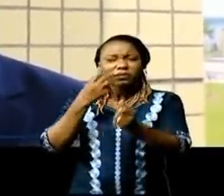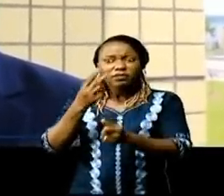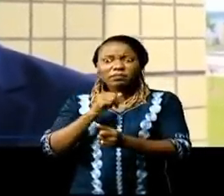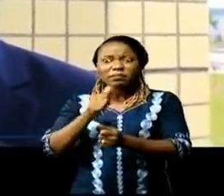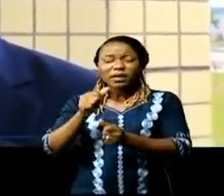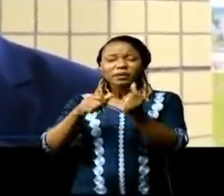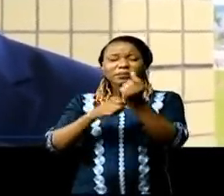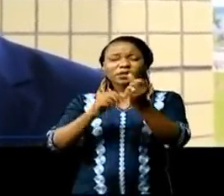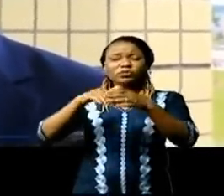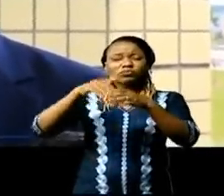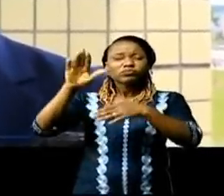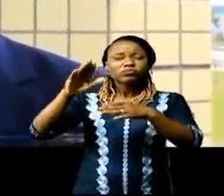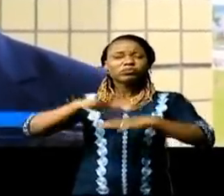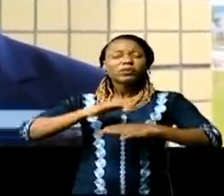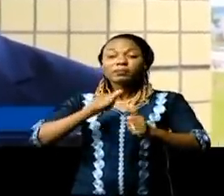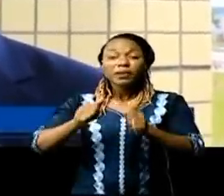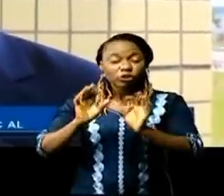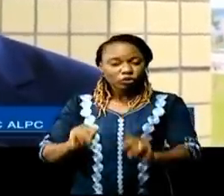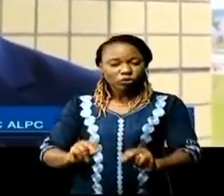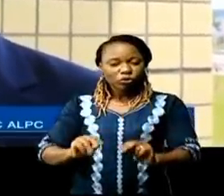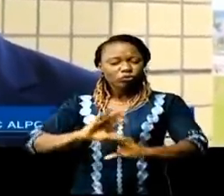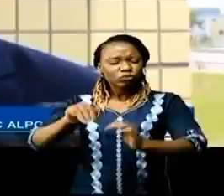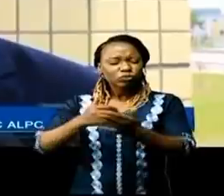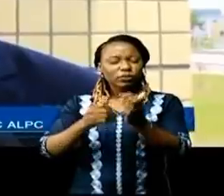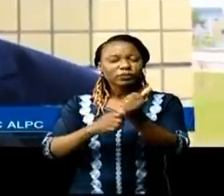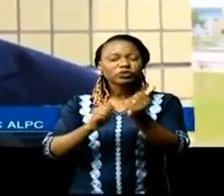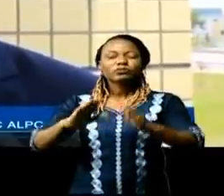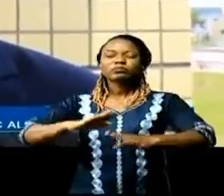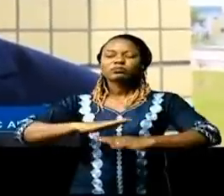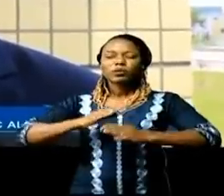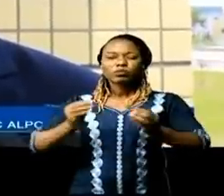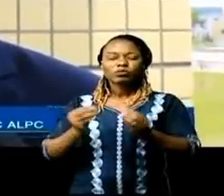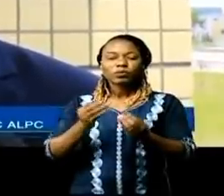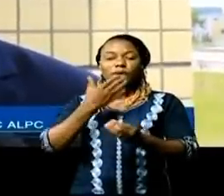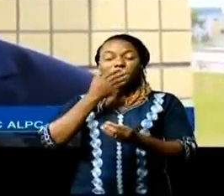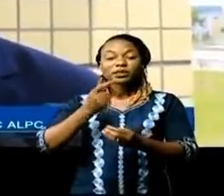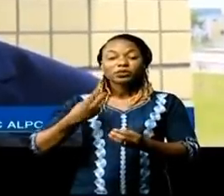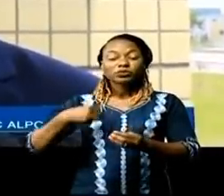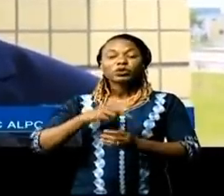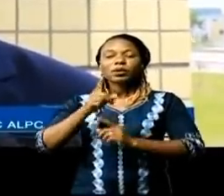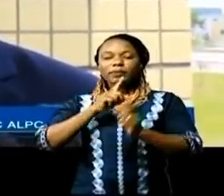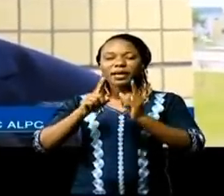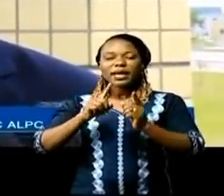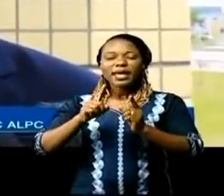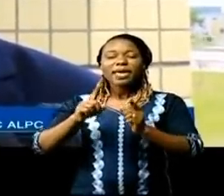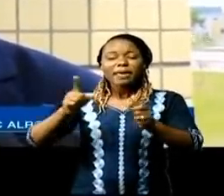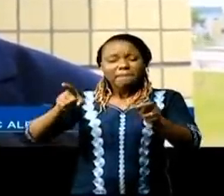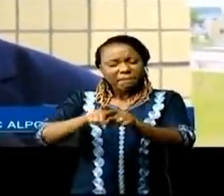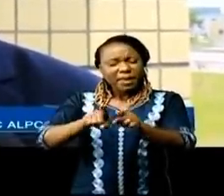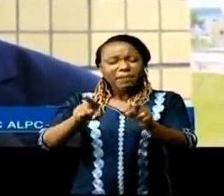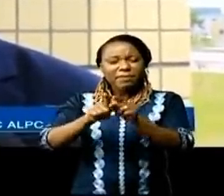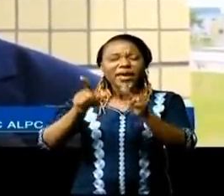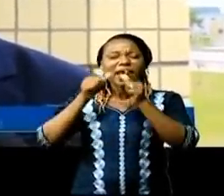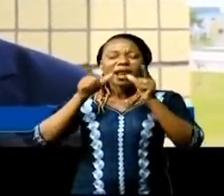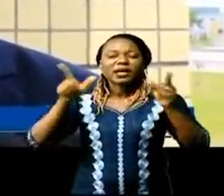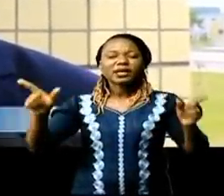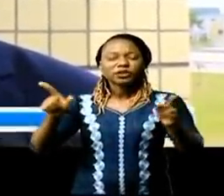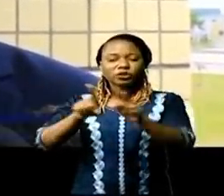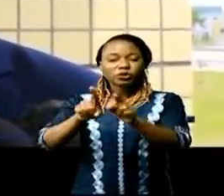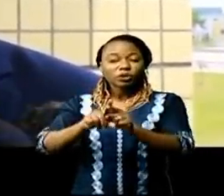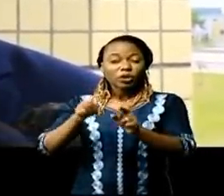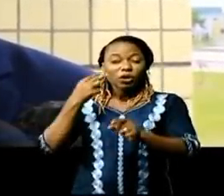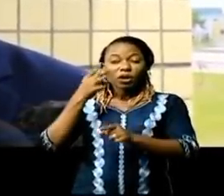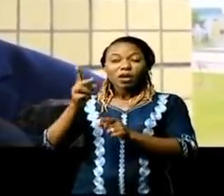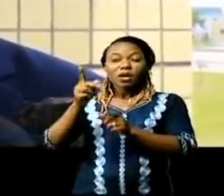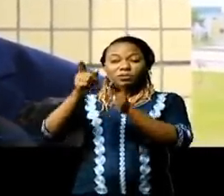une insatisfaction. Tout le monde était satisfait parce que tout simplement nous devons parler un même langage, avoir regardé dans la même